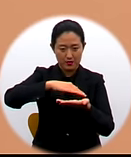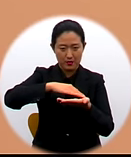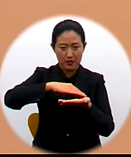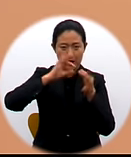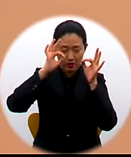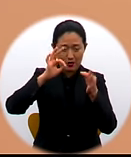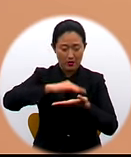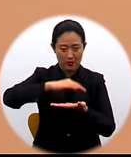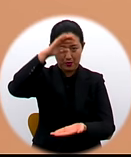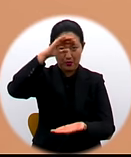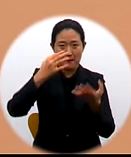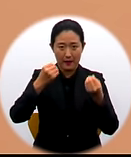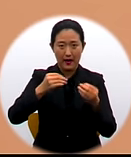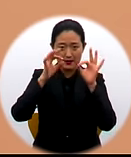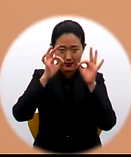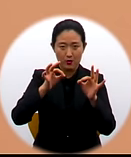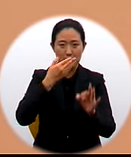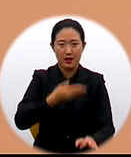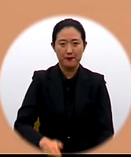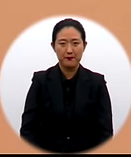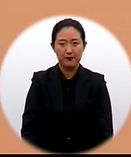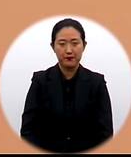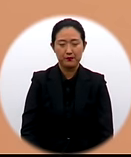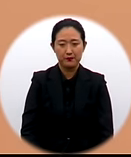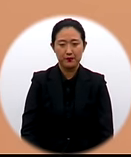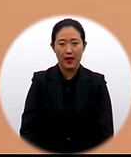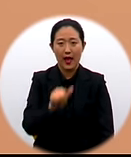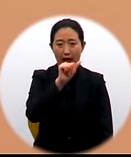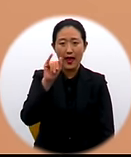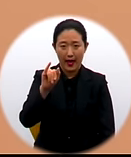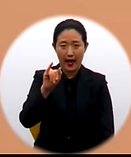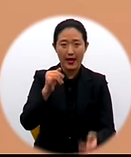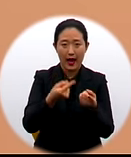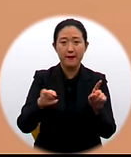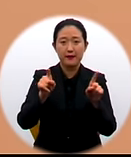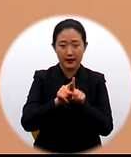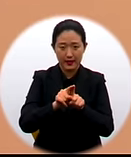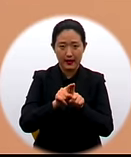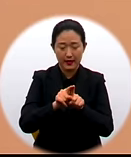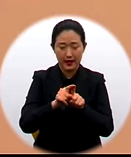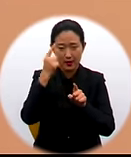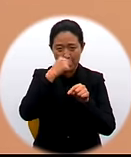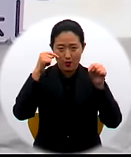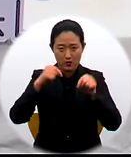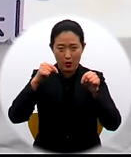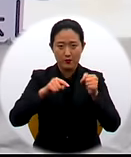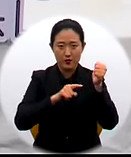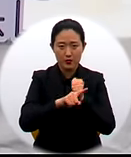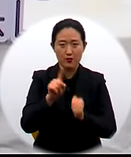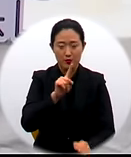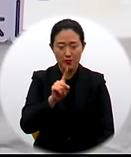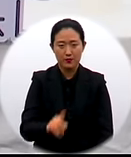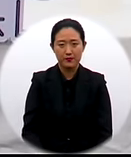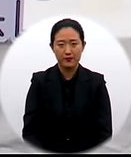겁니다. 자소서를 AI가 읽으면 사람이 보는 것보다 훨씬 더 많은 양을 읽을 수 있게 되겠죠. 기업들이 채용에 AI를 도입하는